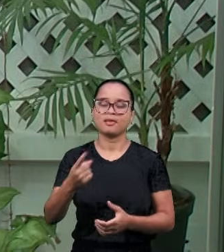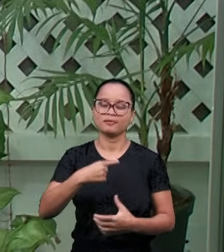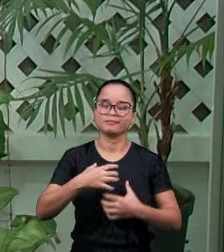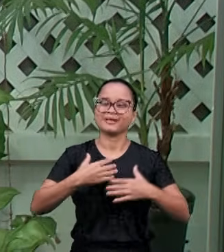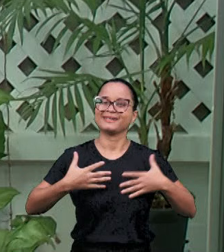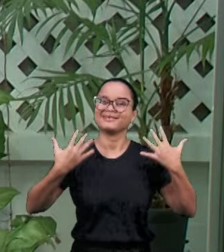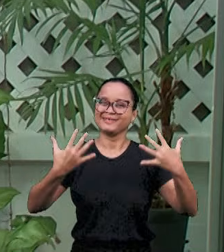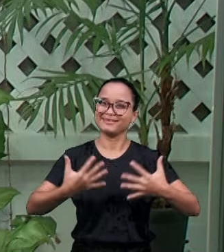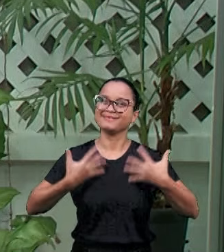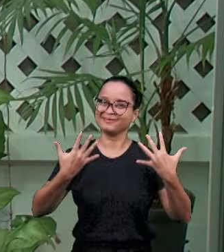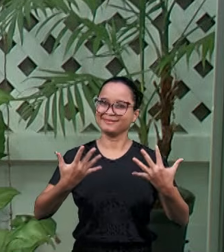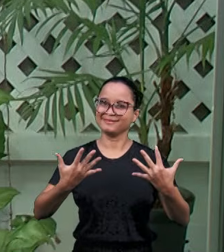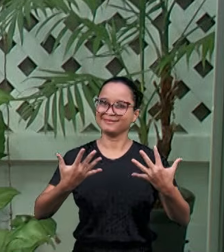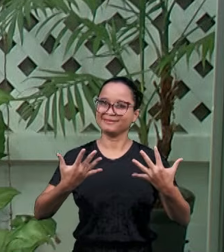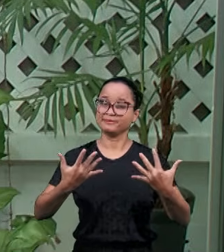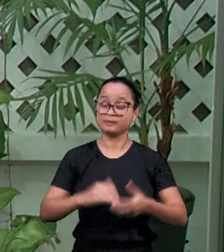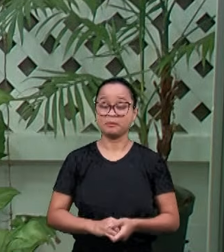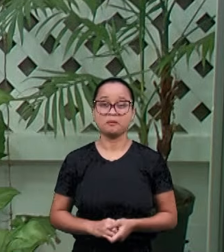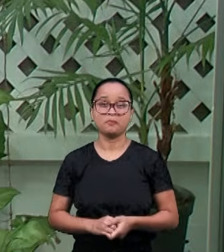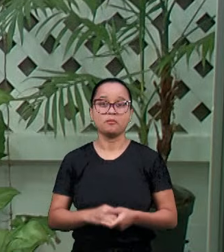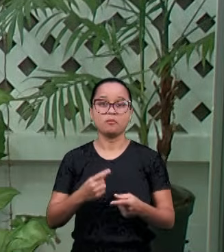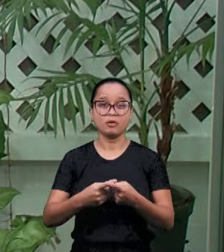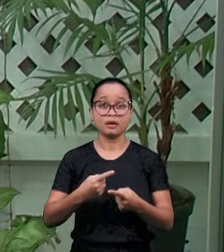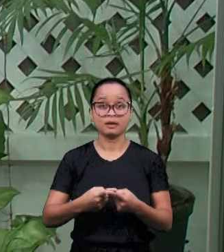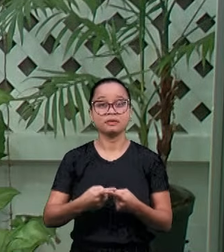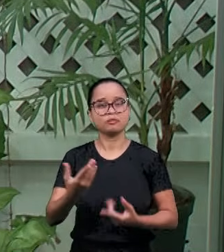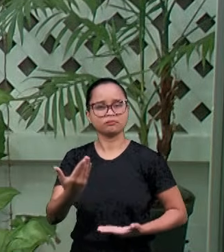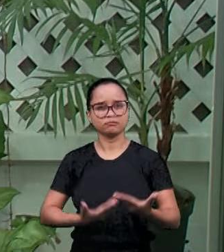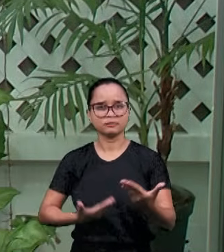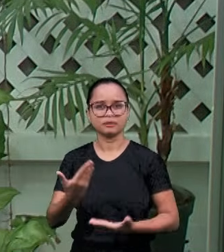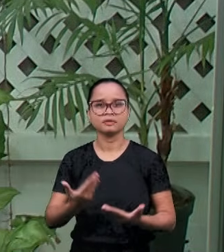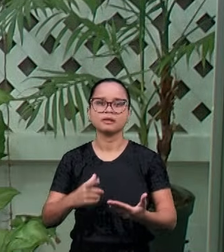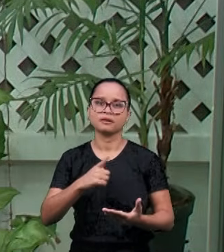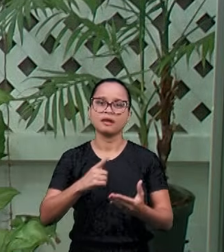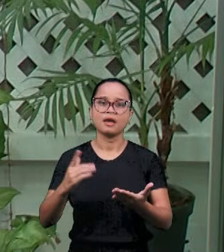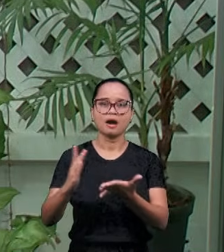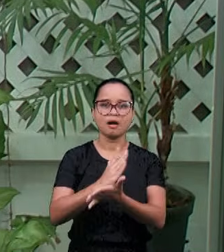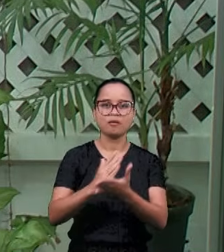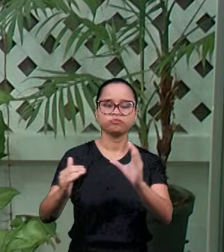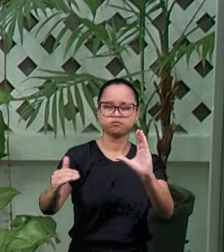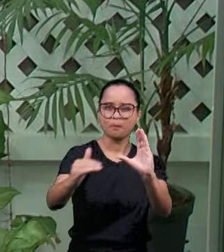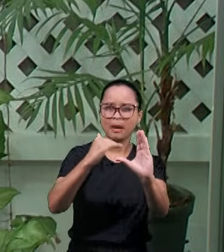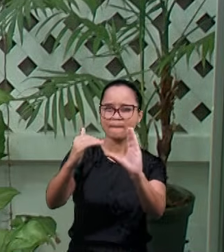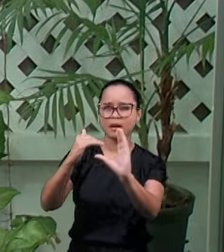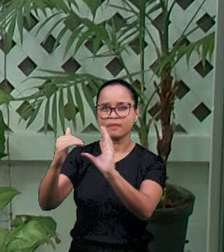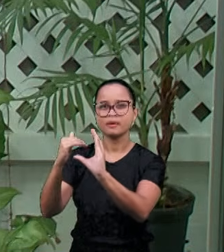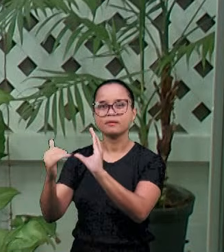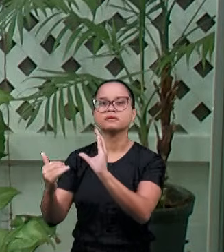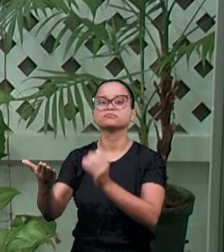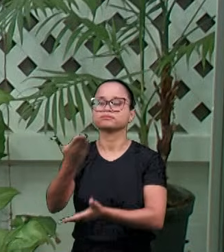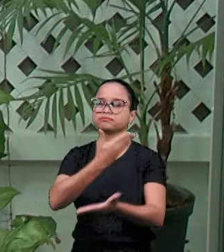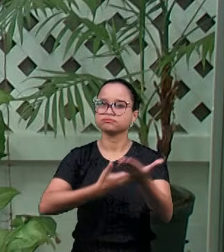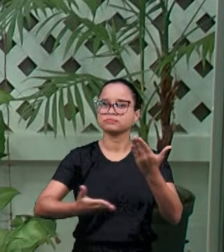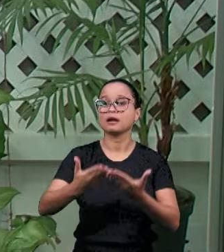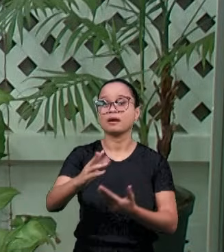Seigneur avec joie. Nous sommes très honorés des frères et sœurs quand nous recevons quelques participations. Il est vrai